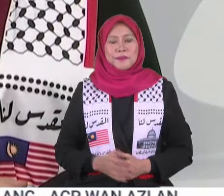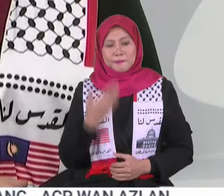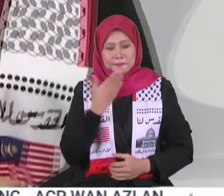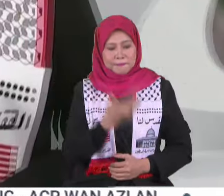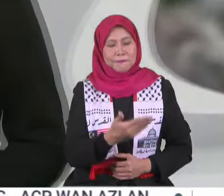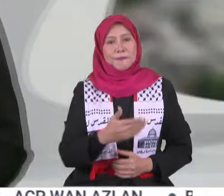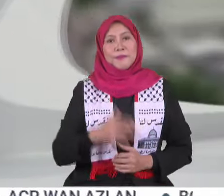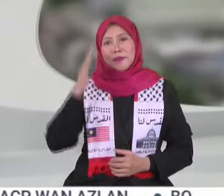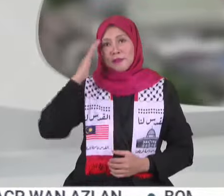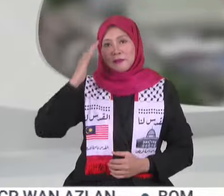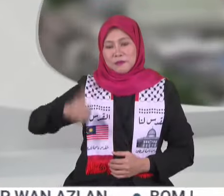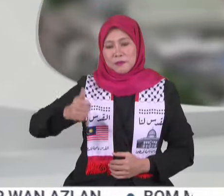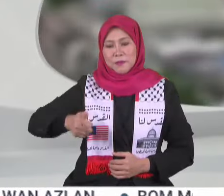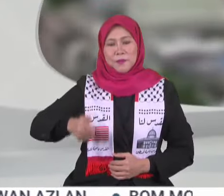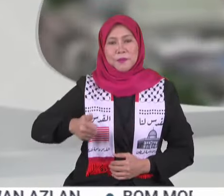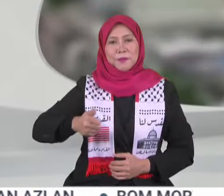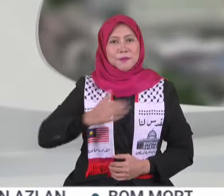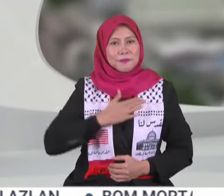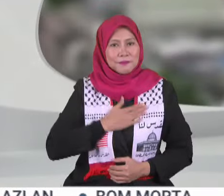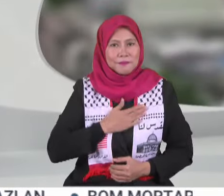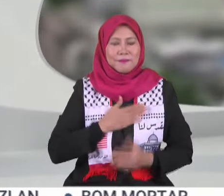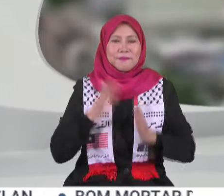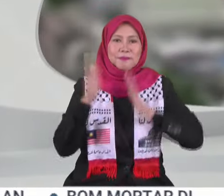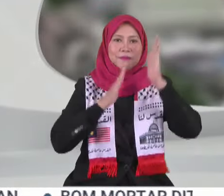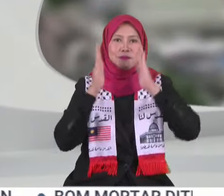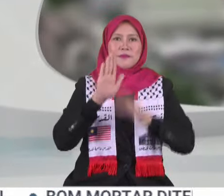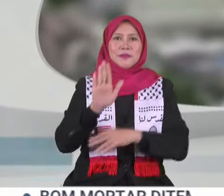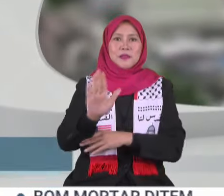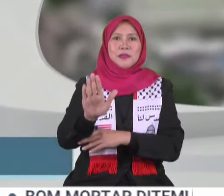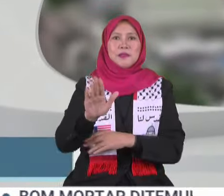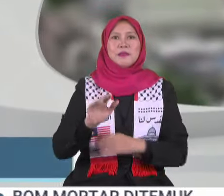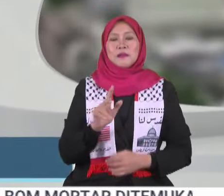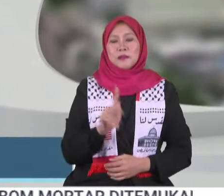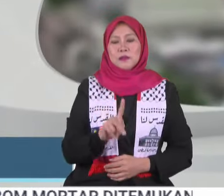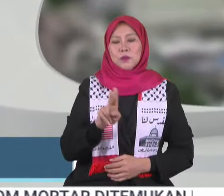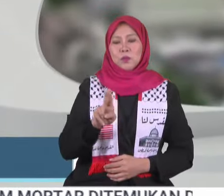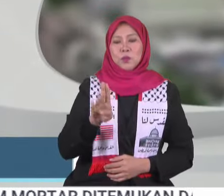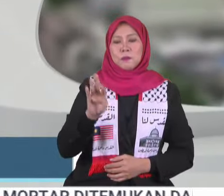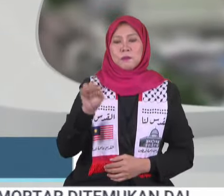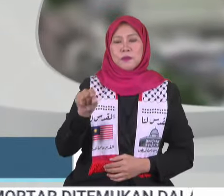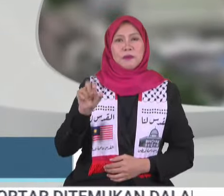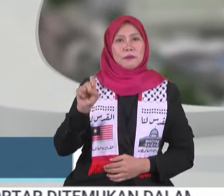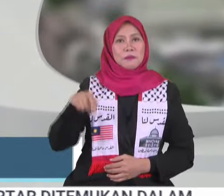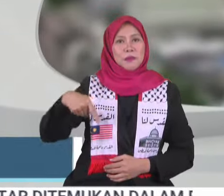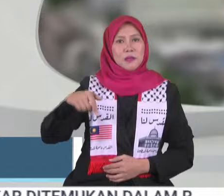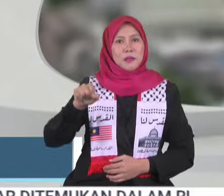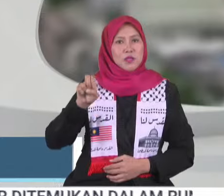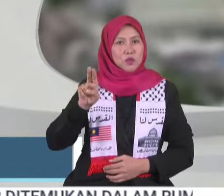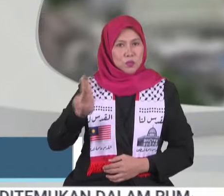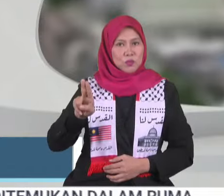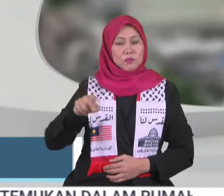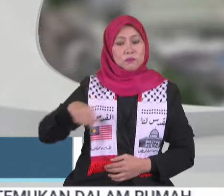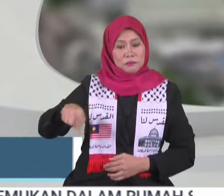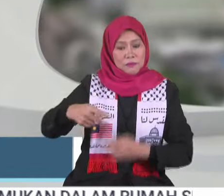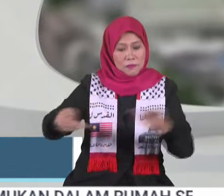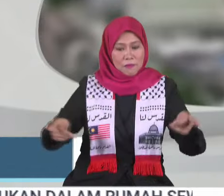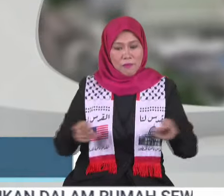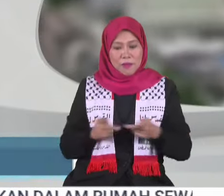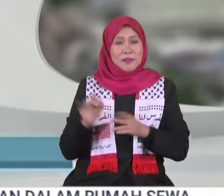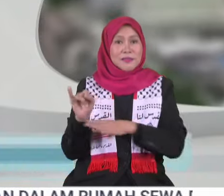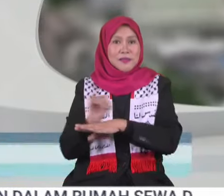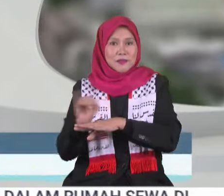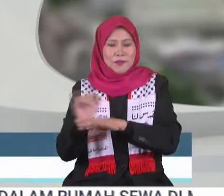Terima kasih. Assalamualaikum dan salam Malaysia Madani. Kubang Pasu bukan sahaja terkenal sebagai kawasan